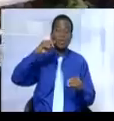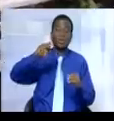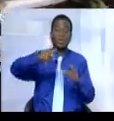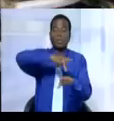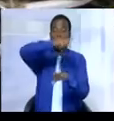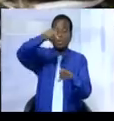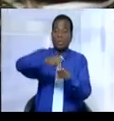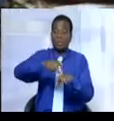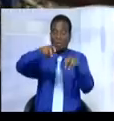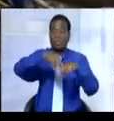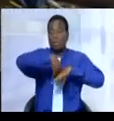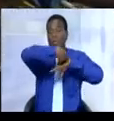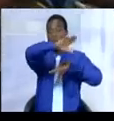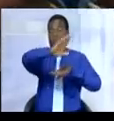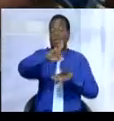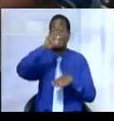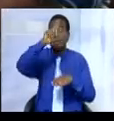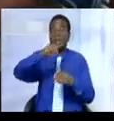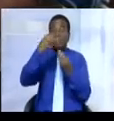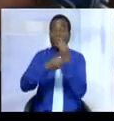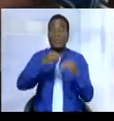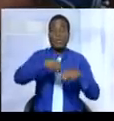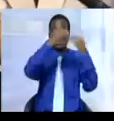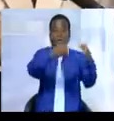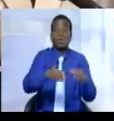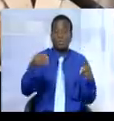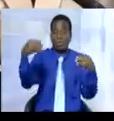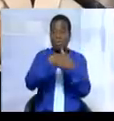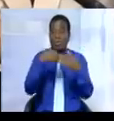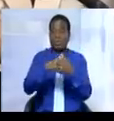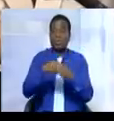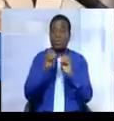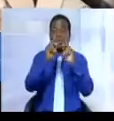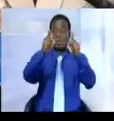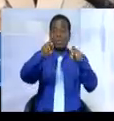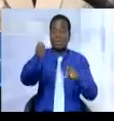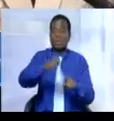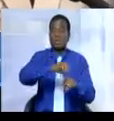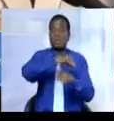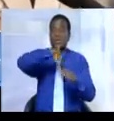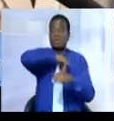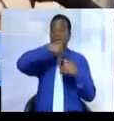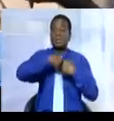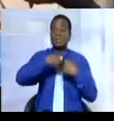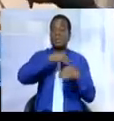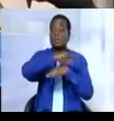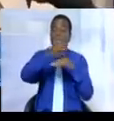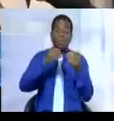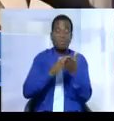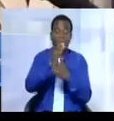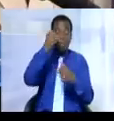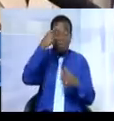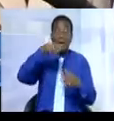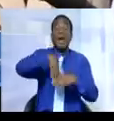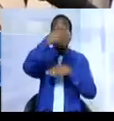produits d'exportation, la banane offre de nouvelles opportunités. J'ai cru comprendre qu'après la banane, d'autres choses viendront au niveau des mangues et